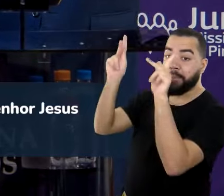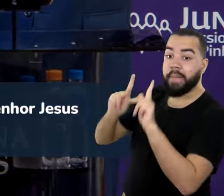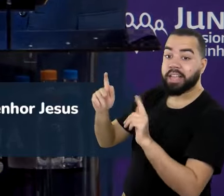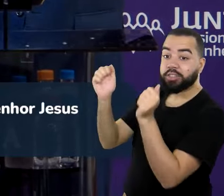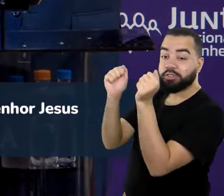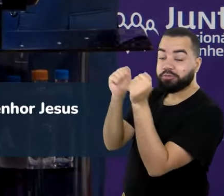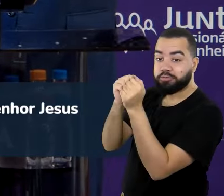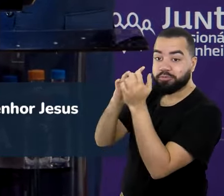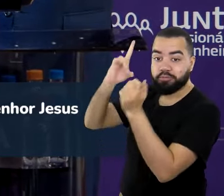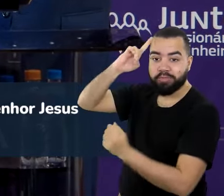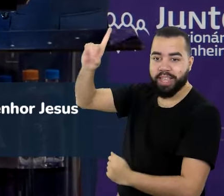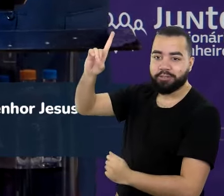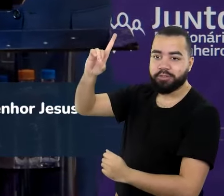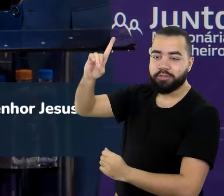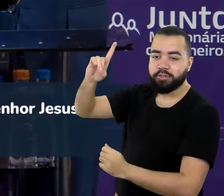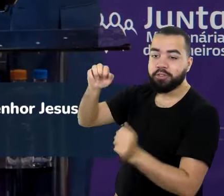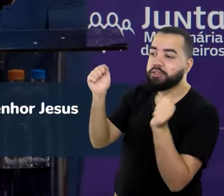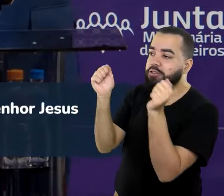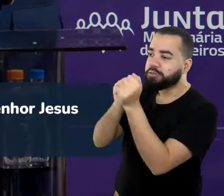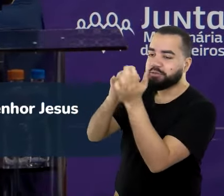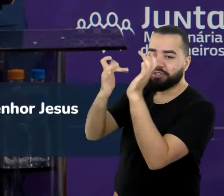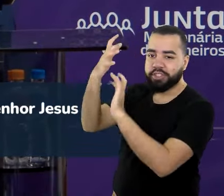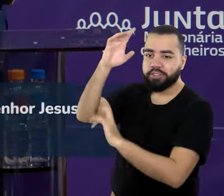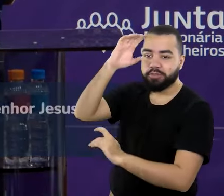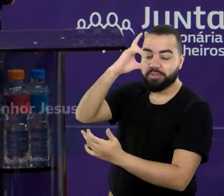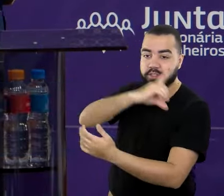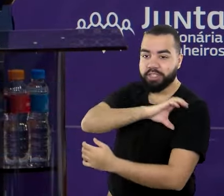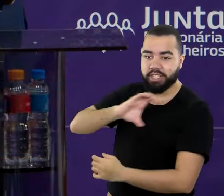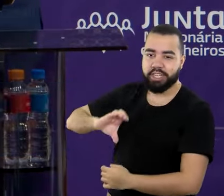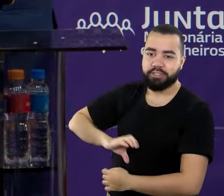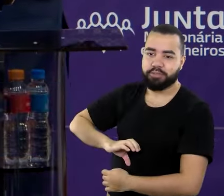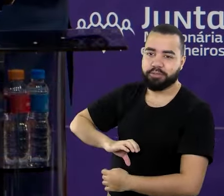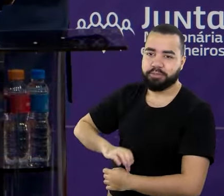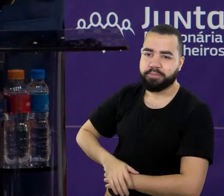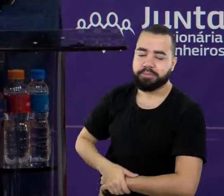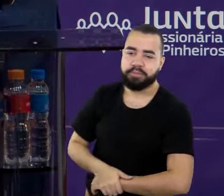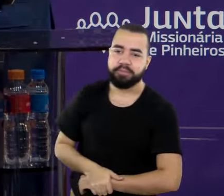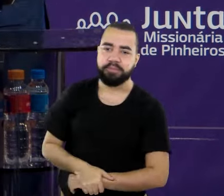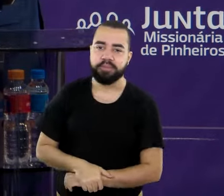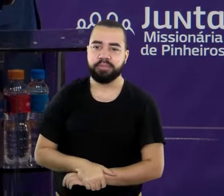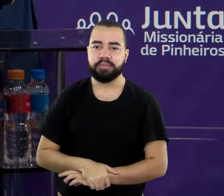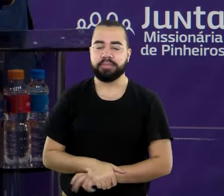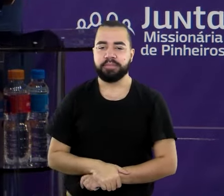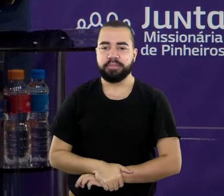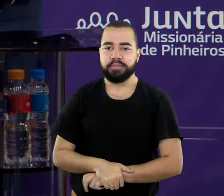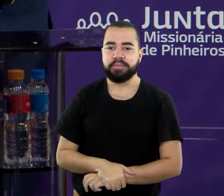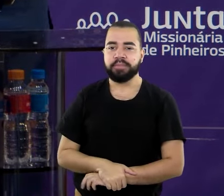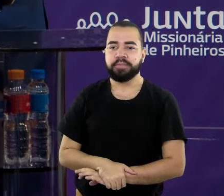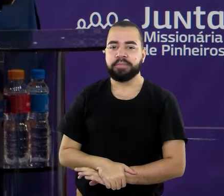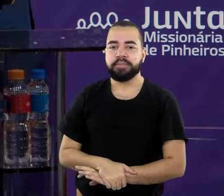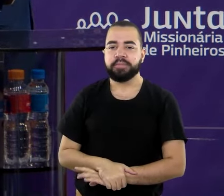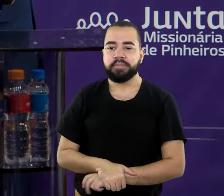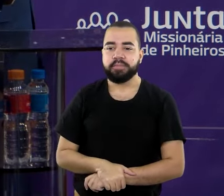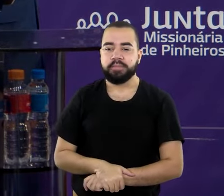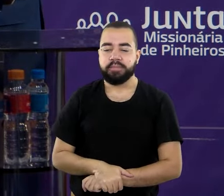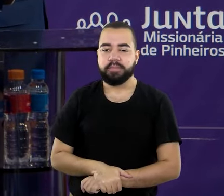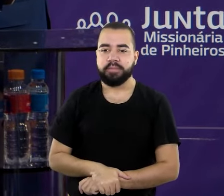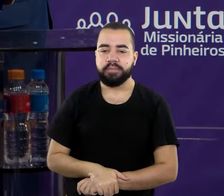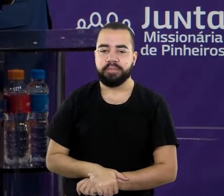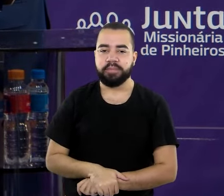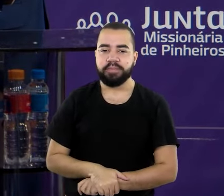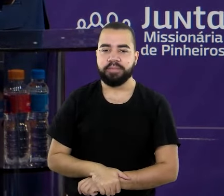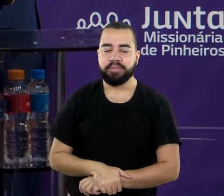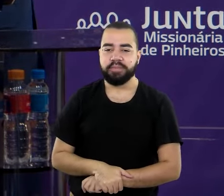nosso Senhor Jesus Cristo. 아무리 그 인생이 힘 있고 부유하고 능력